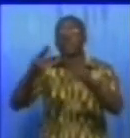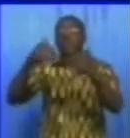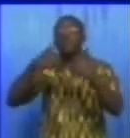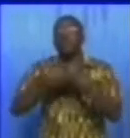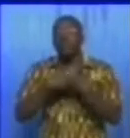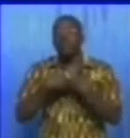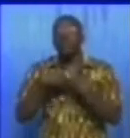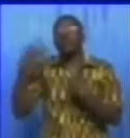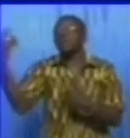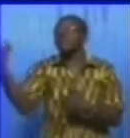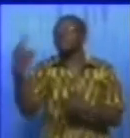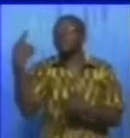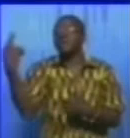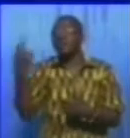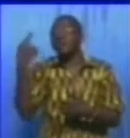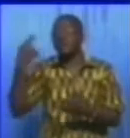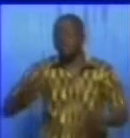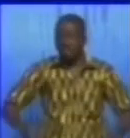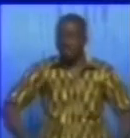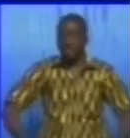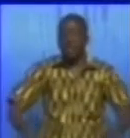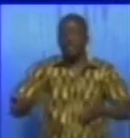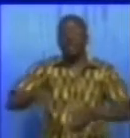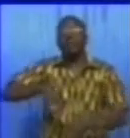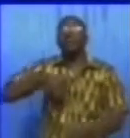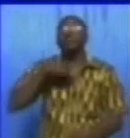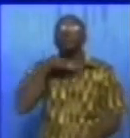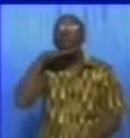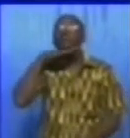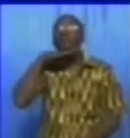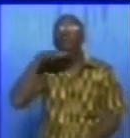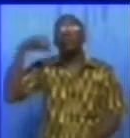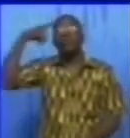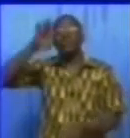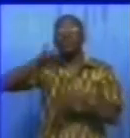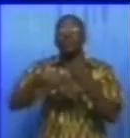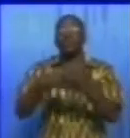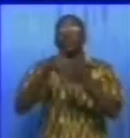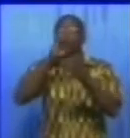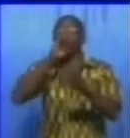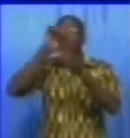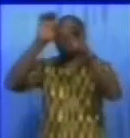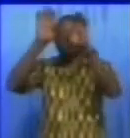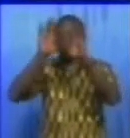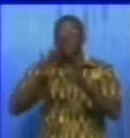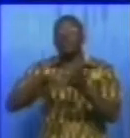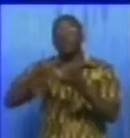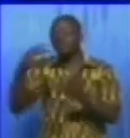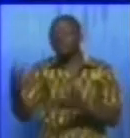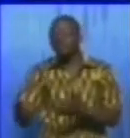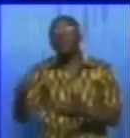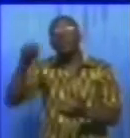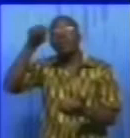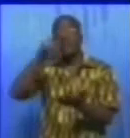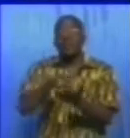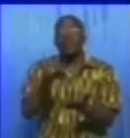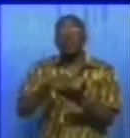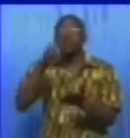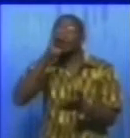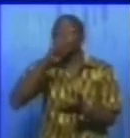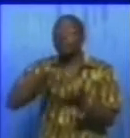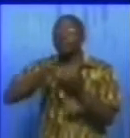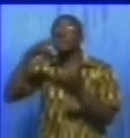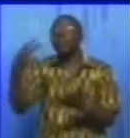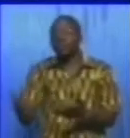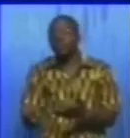réseau de caniveaux suffisant pour que toute eau qui tombe, quelle que soit la quantité d'eau qui tombe, elle